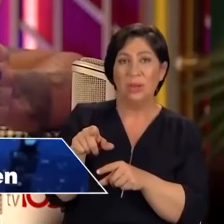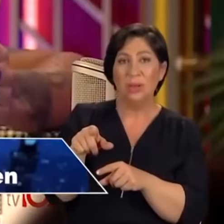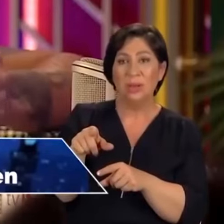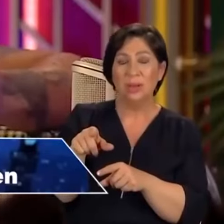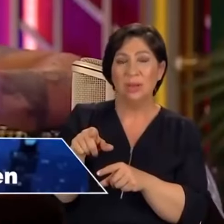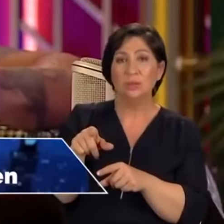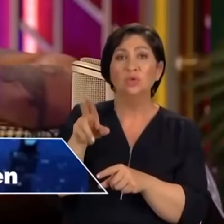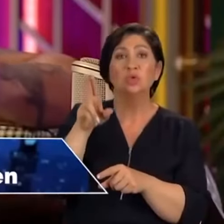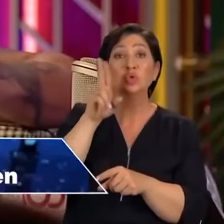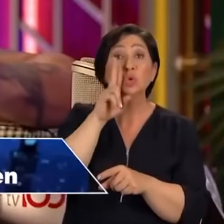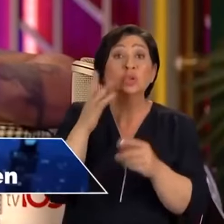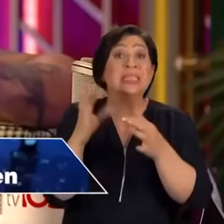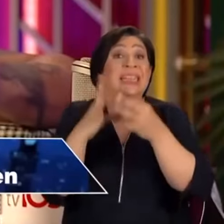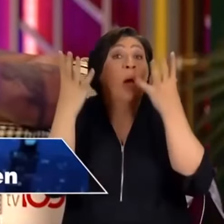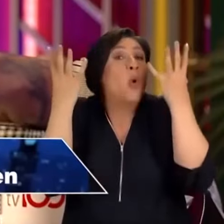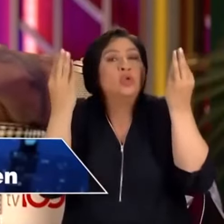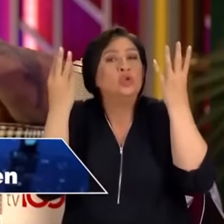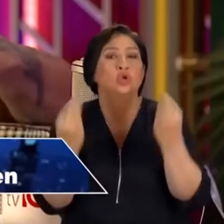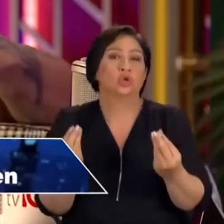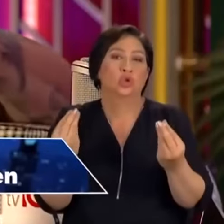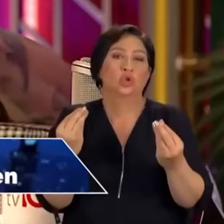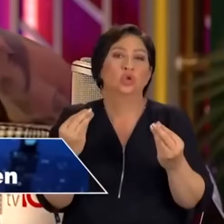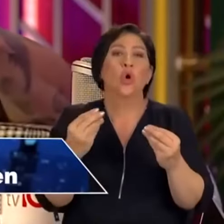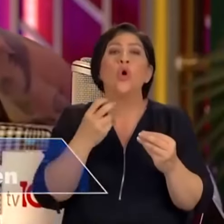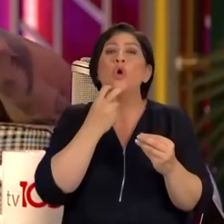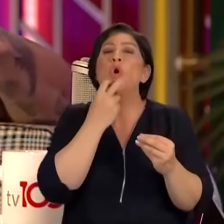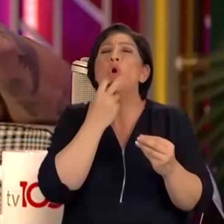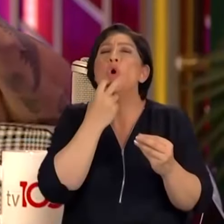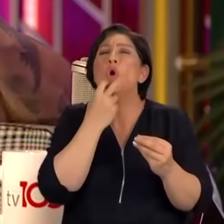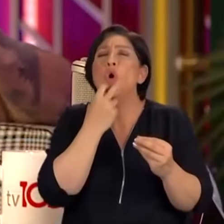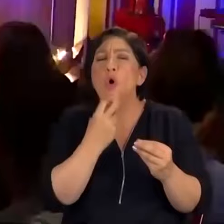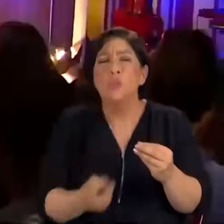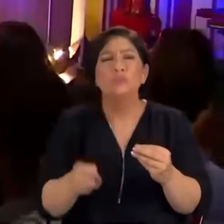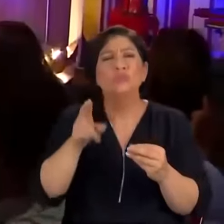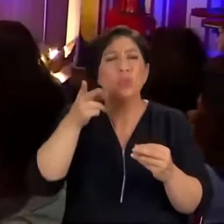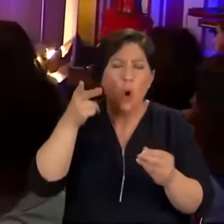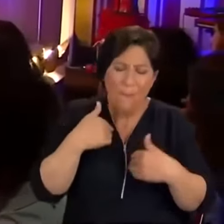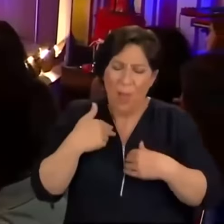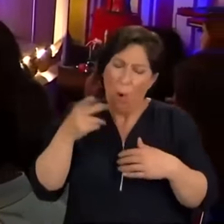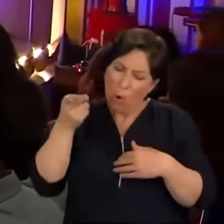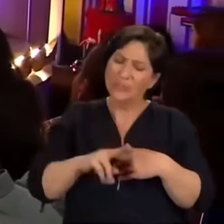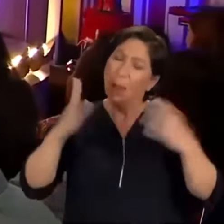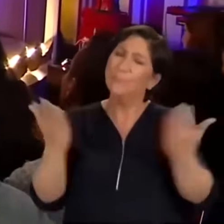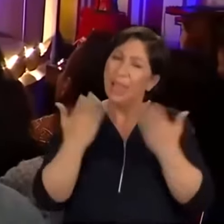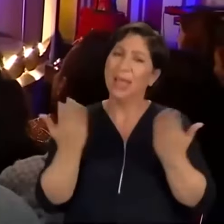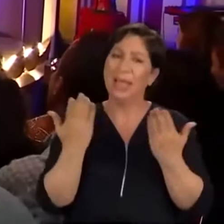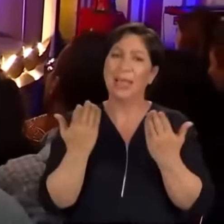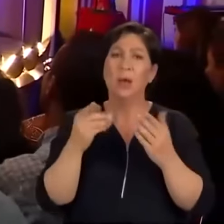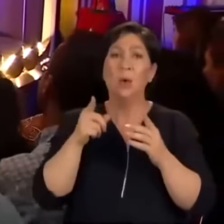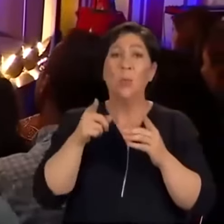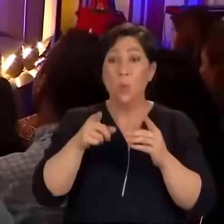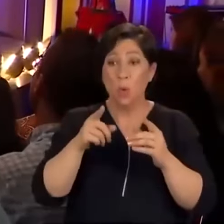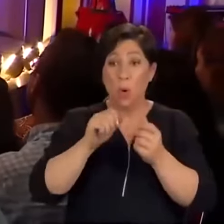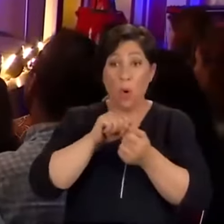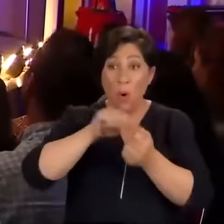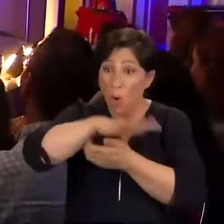Eee sonucu ne olursa olsun yani ömrüm son bulsa dahi Bu olaydan